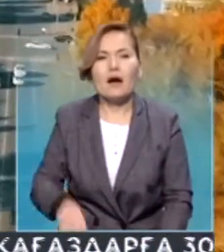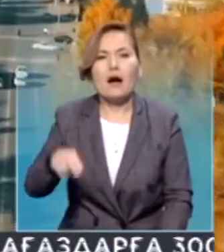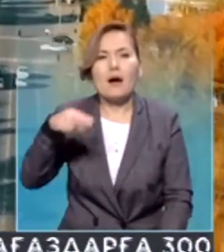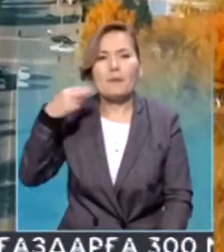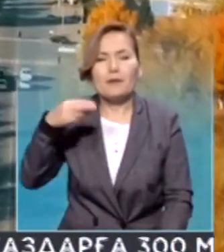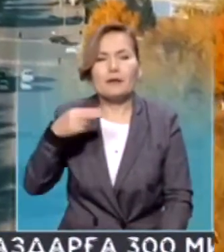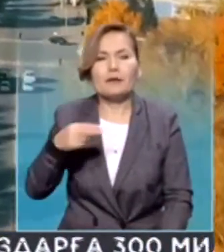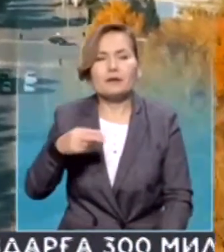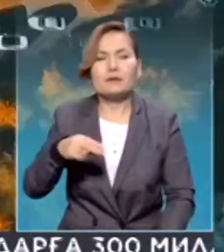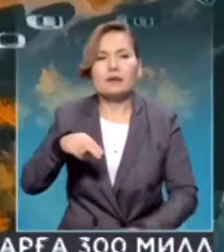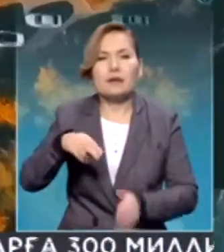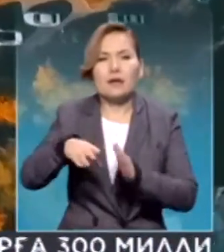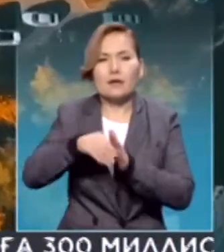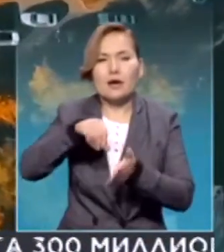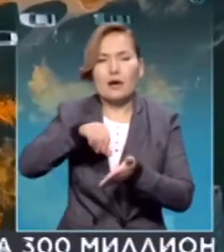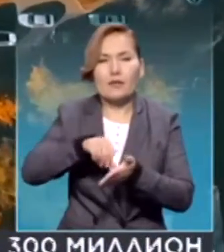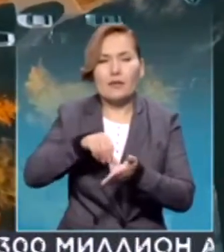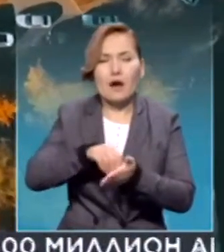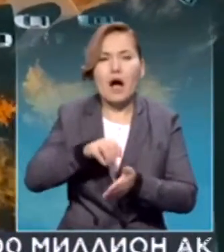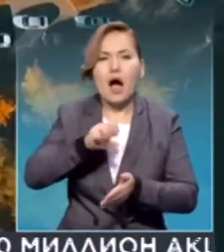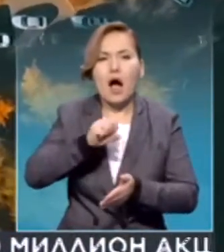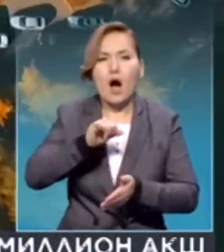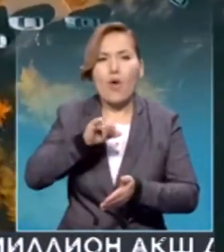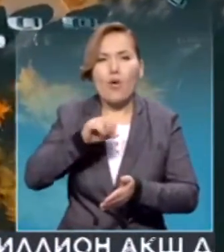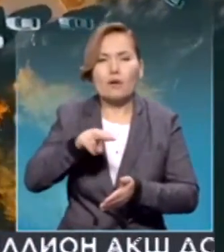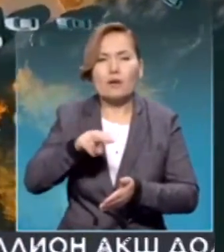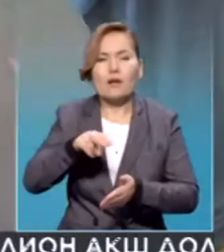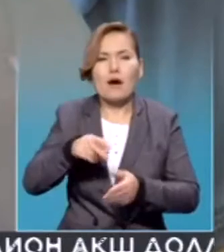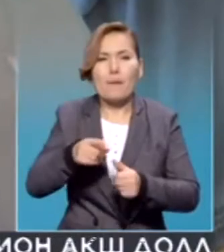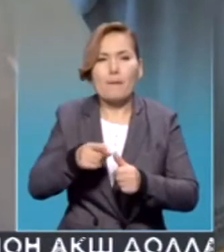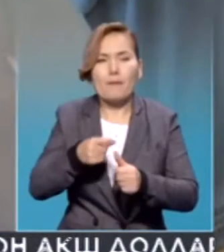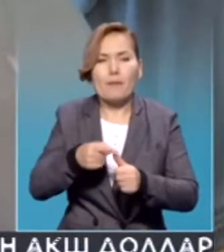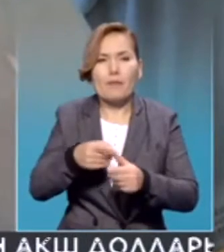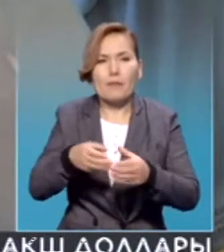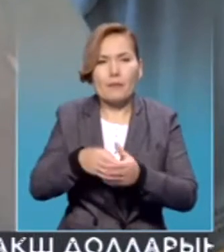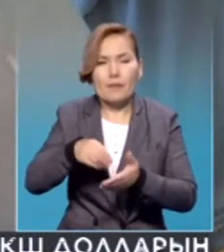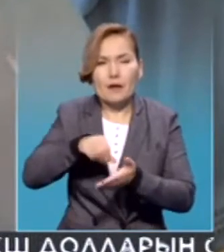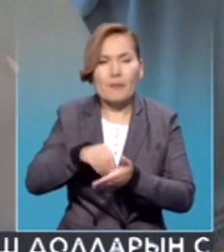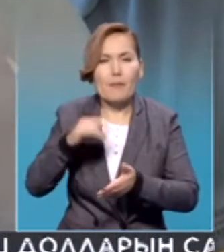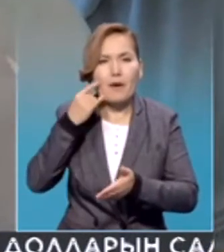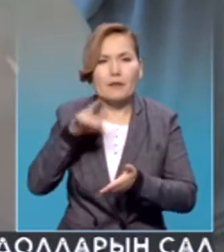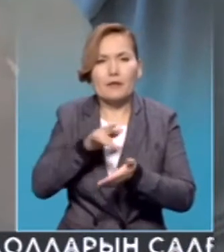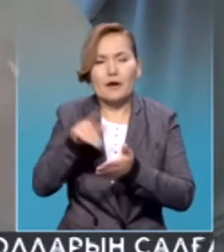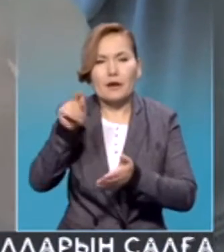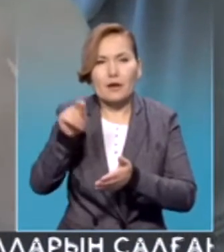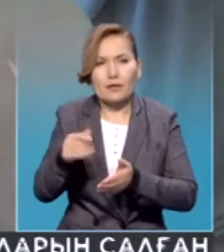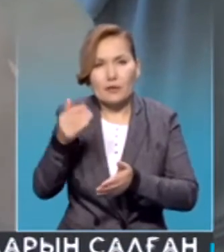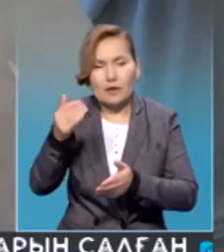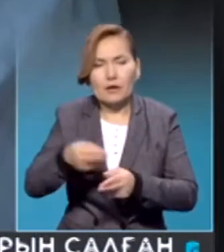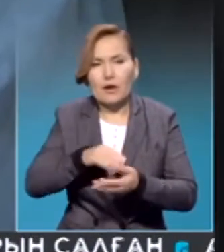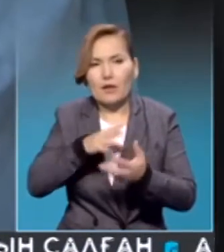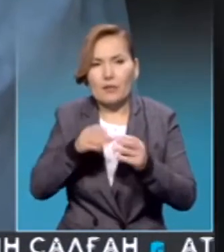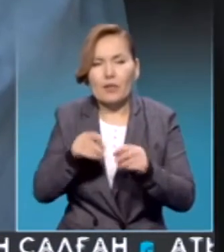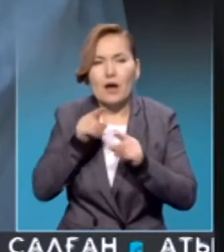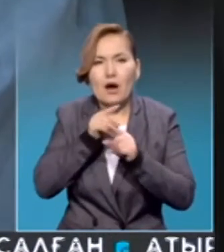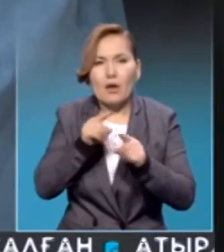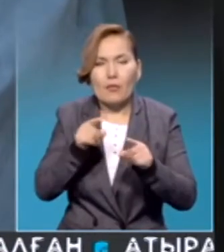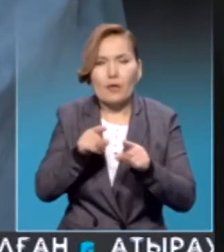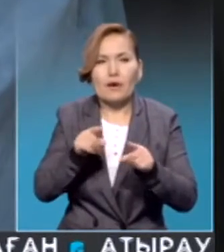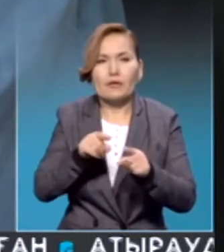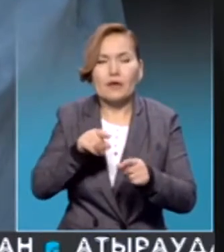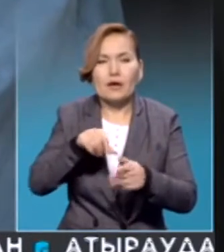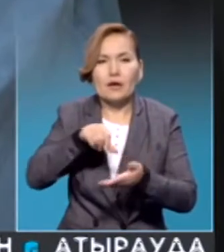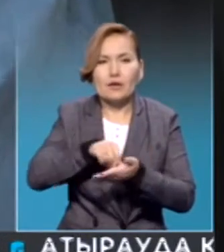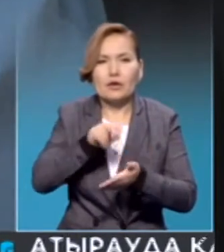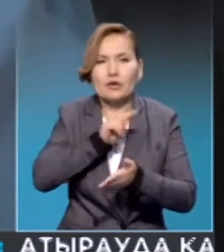Президенттікке ауыл партиясы атынан ұсынылған кандидат Жигули Дәрібаев Павлодар облысына барды. Өңірдегі үгіт-насихат жұмыстарын Екібастұз